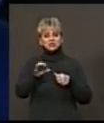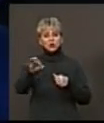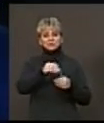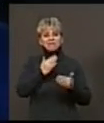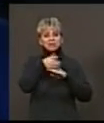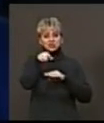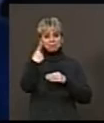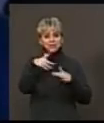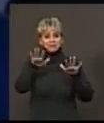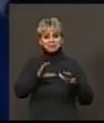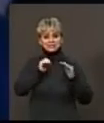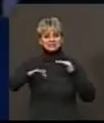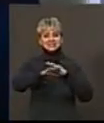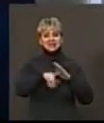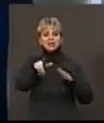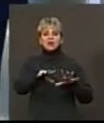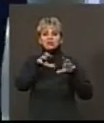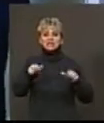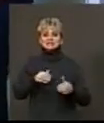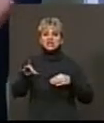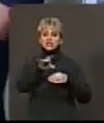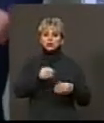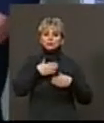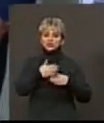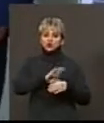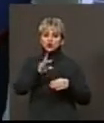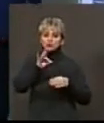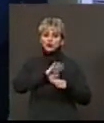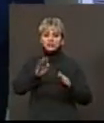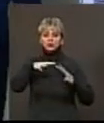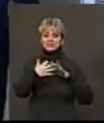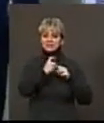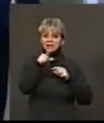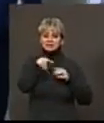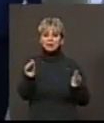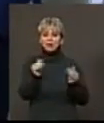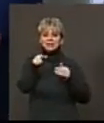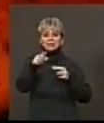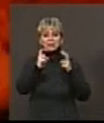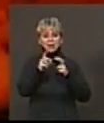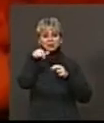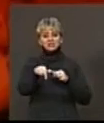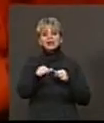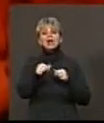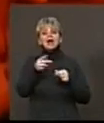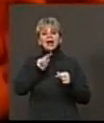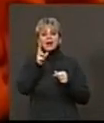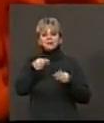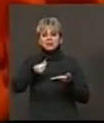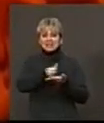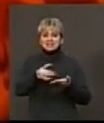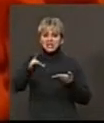на первое место в стране. Власти региона поддержат рублем не только сельское хозяйство, но и небольшие промышленные предприятия.